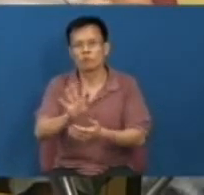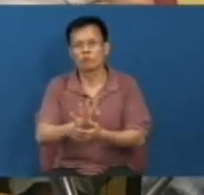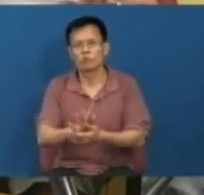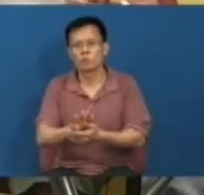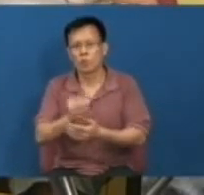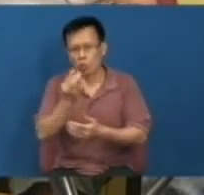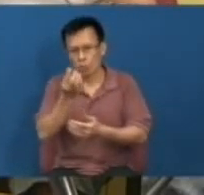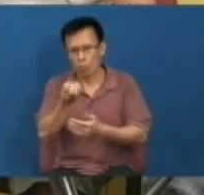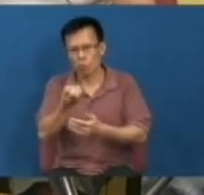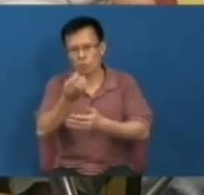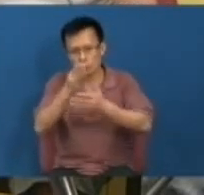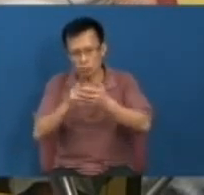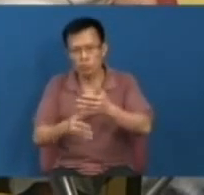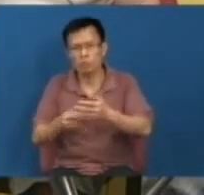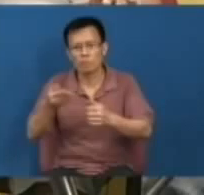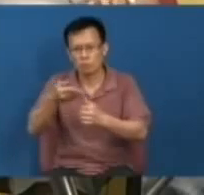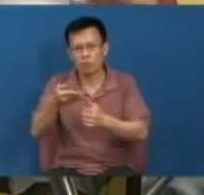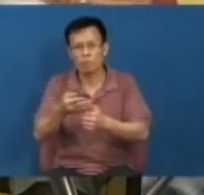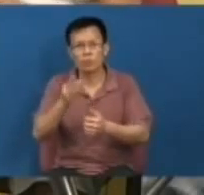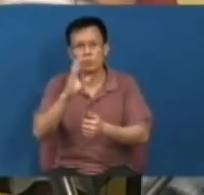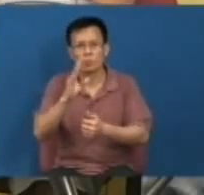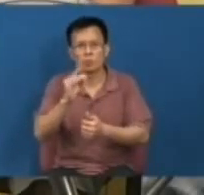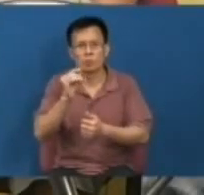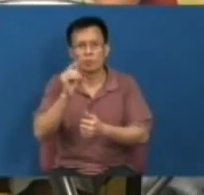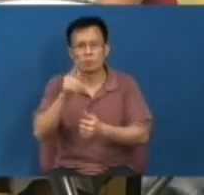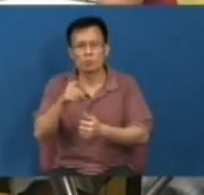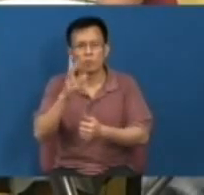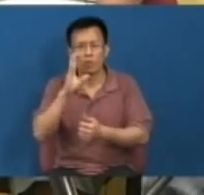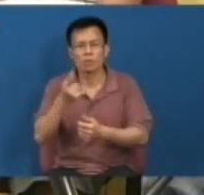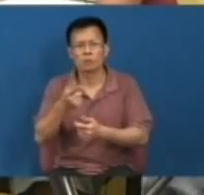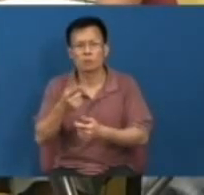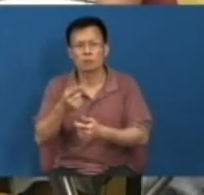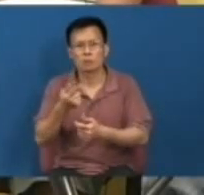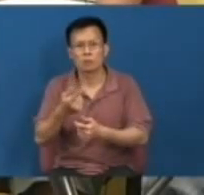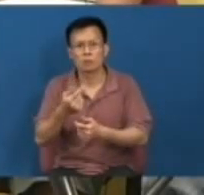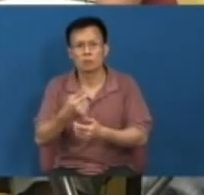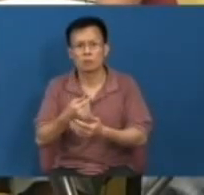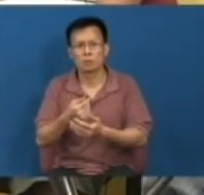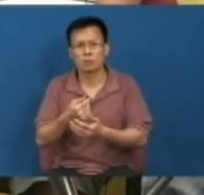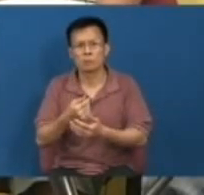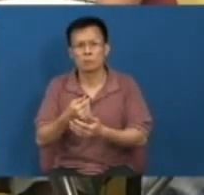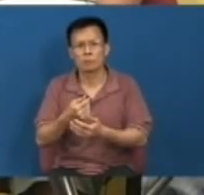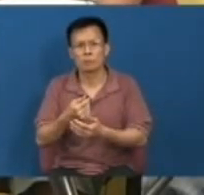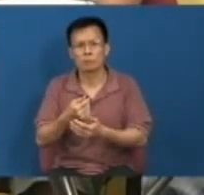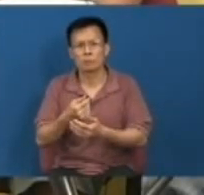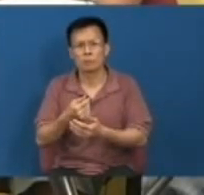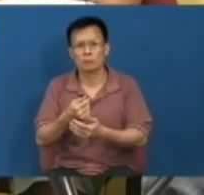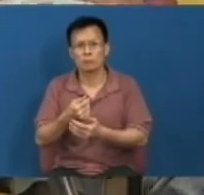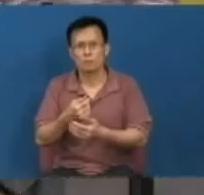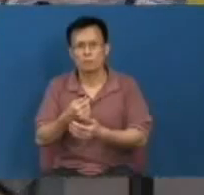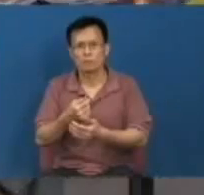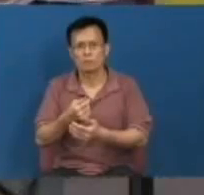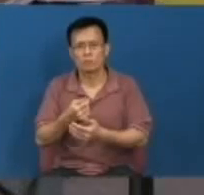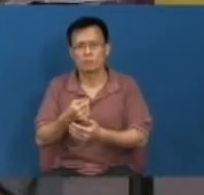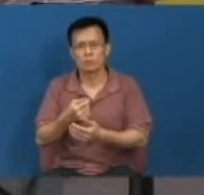好少部分賠俾啲租客，其餘就袋咗落佢哋個袋嘅。 但呢個唔公道喎，呢個真係嗱，我唔明